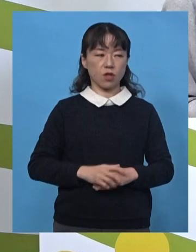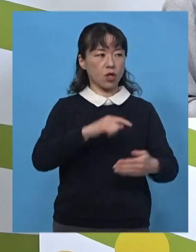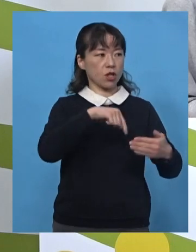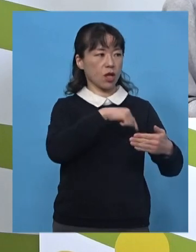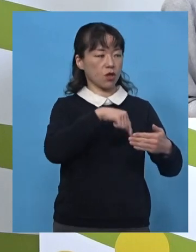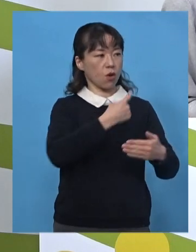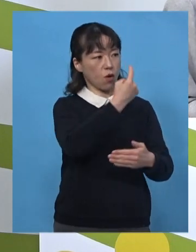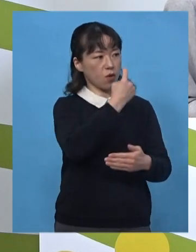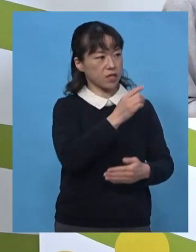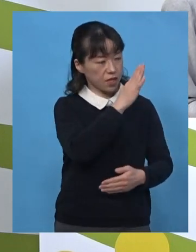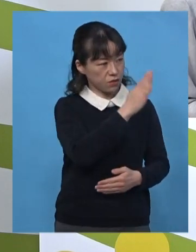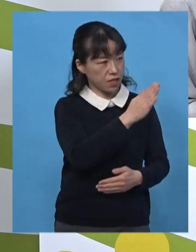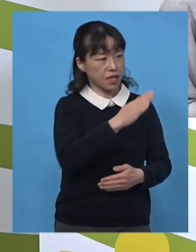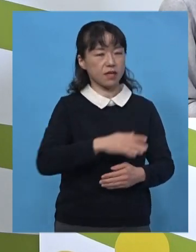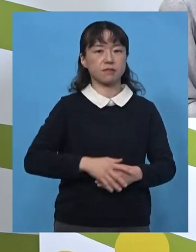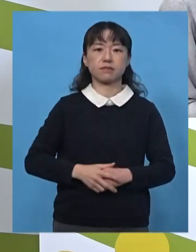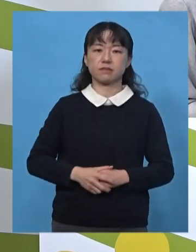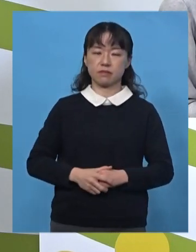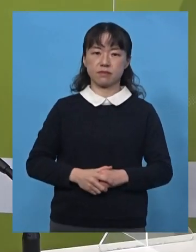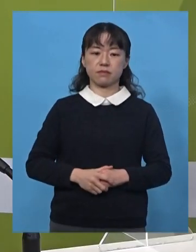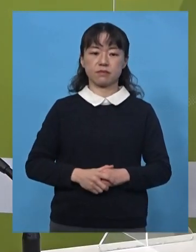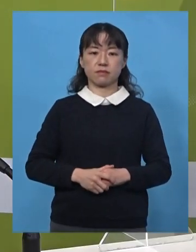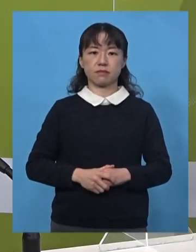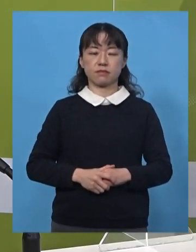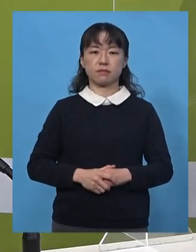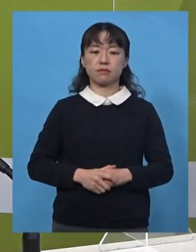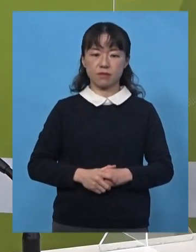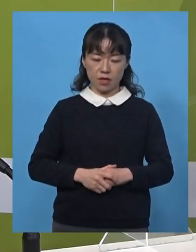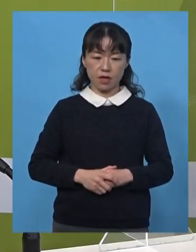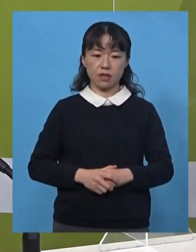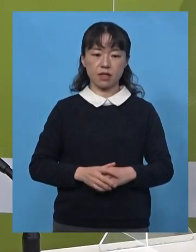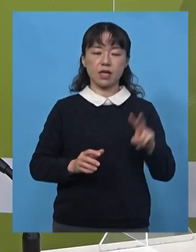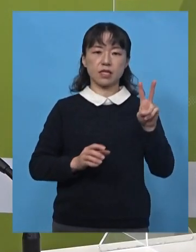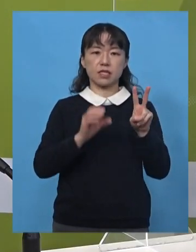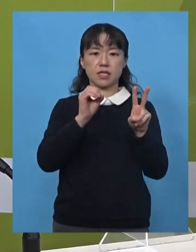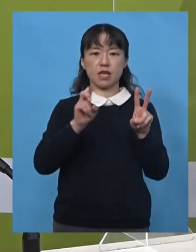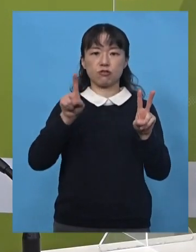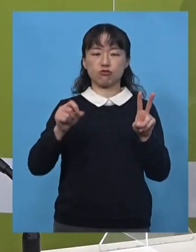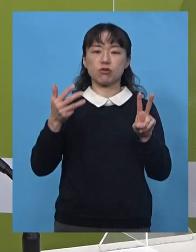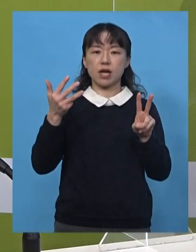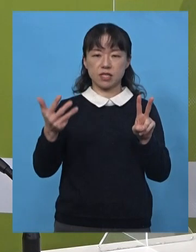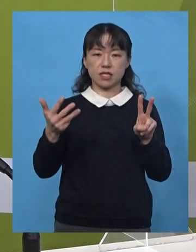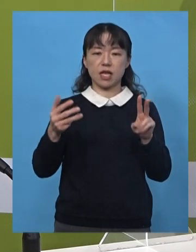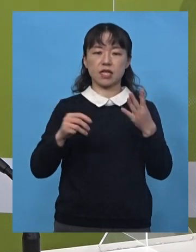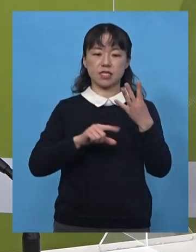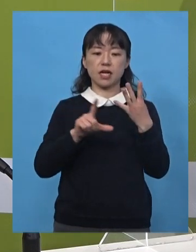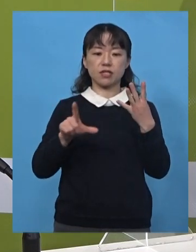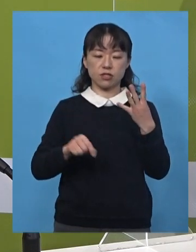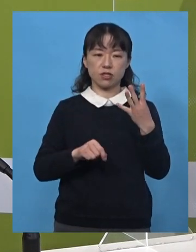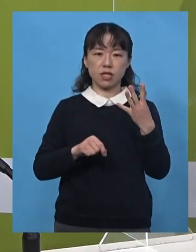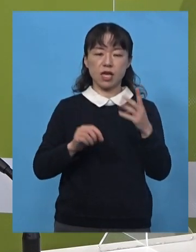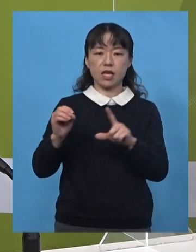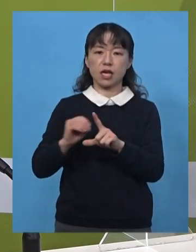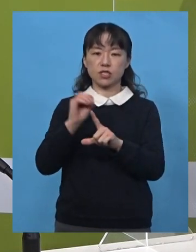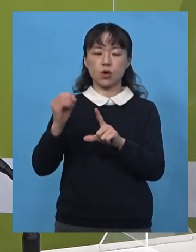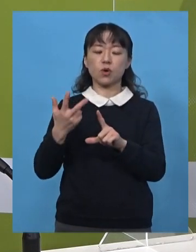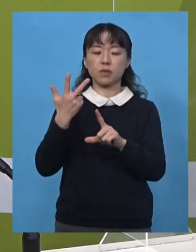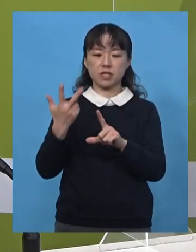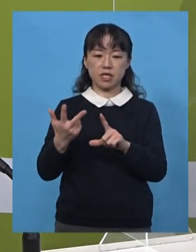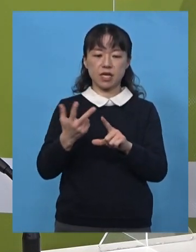ーションについて教えてください。 はい、東近江アグリステーションは2018年4月に東近江市